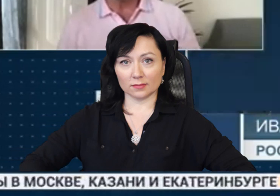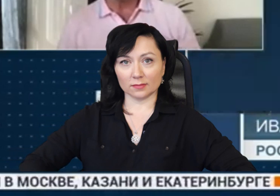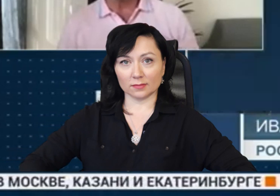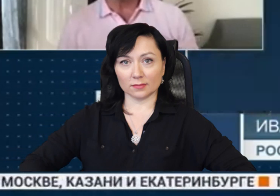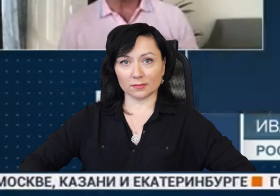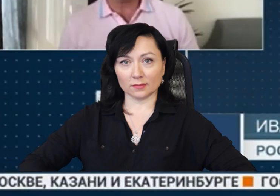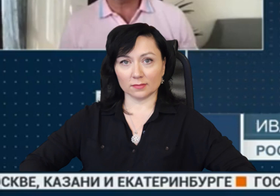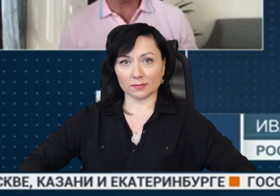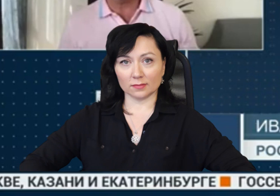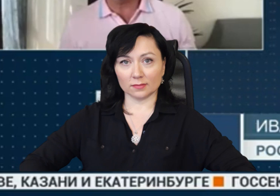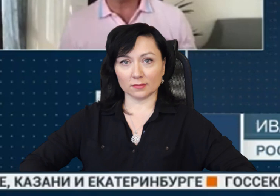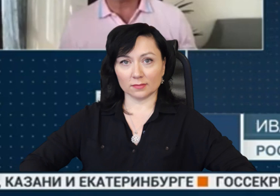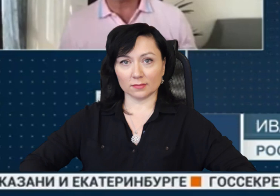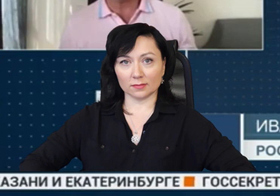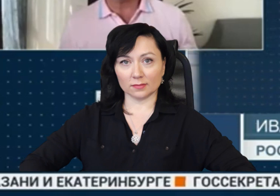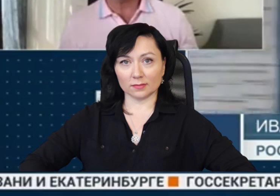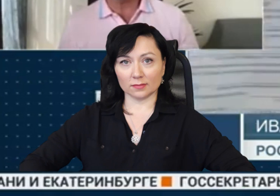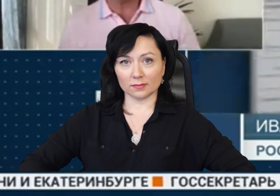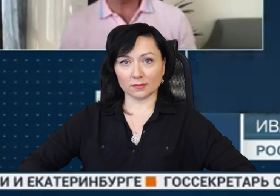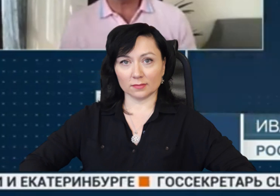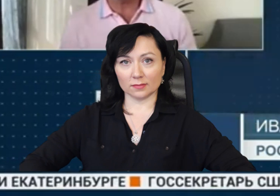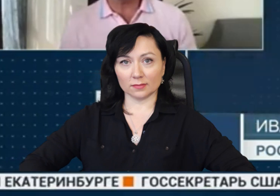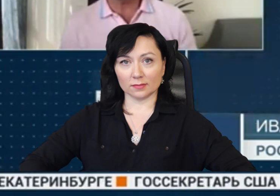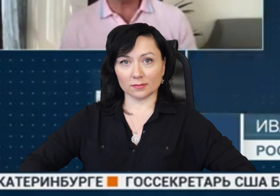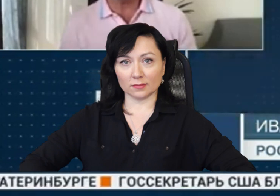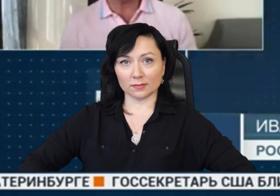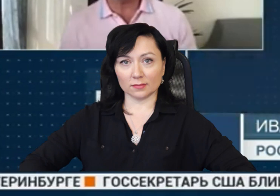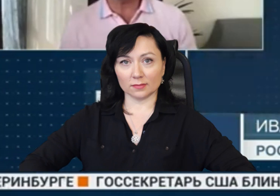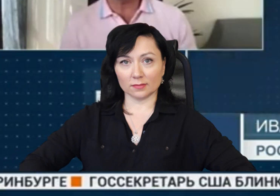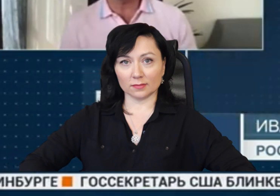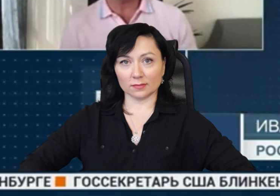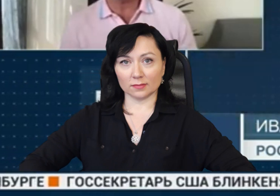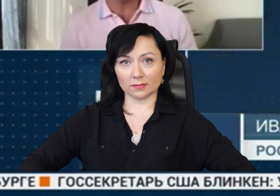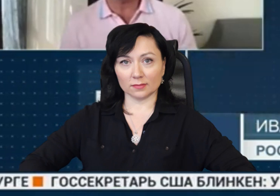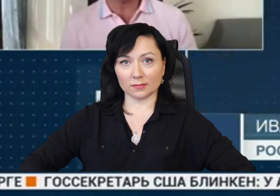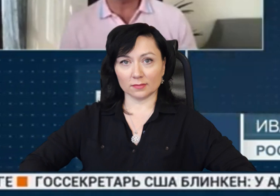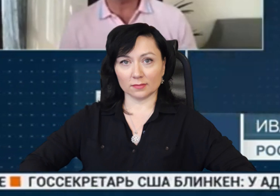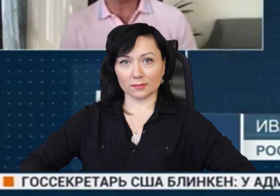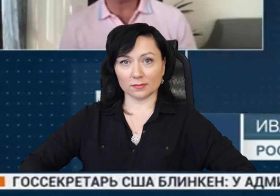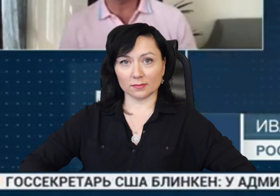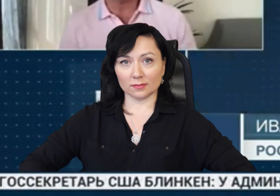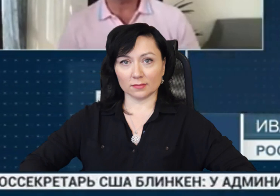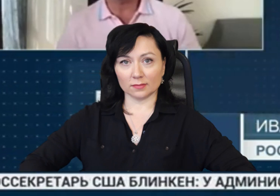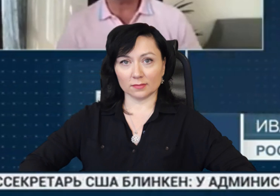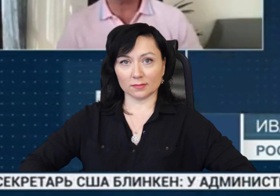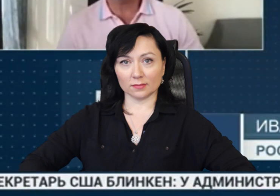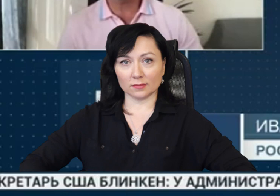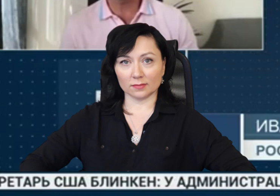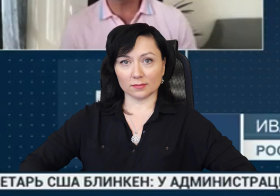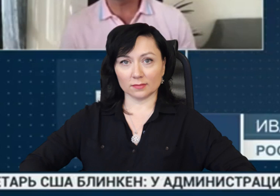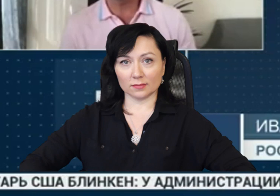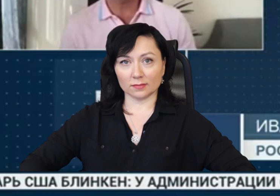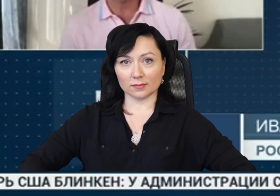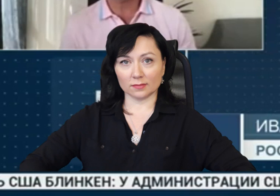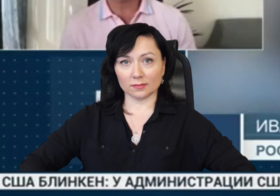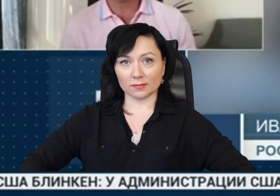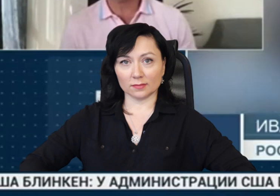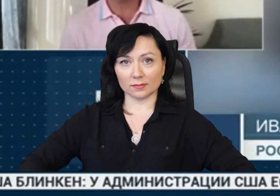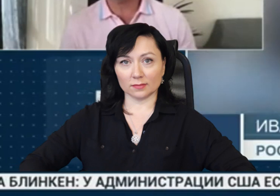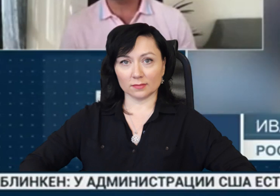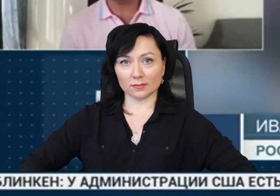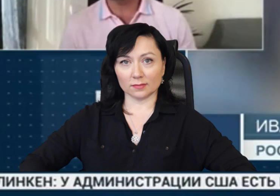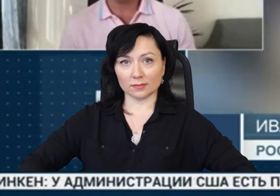ваучер возможно и договор на тур это нужно чтобы максимально рано пройти границу заложив время на